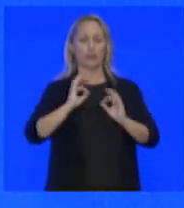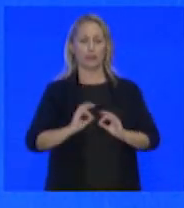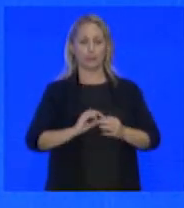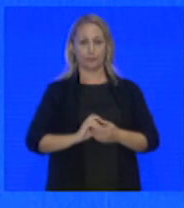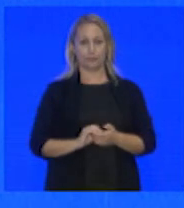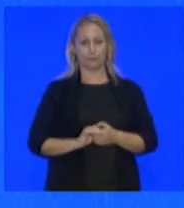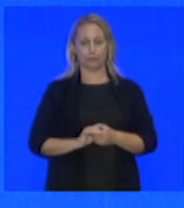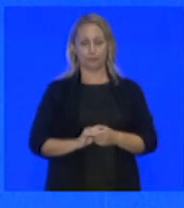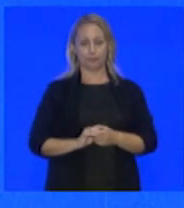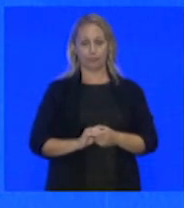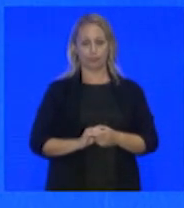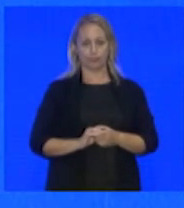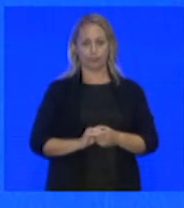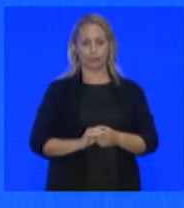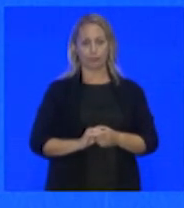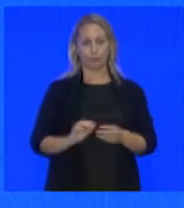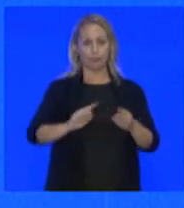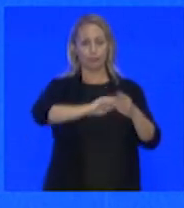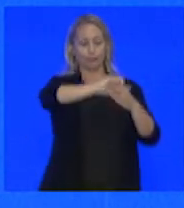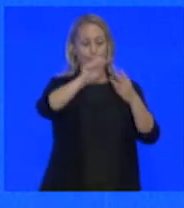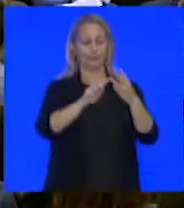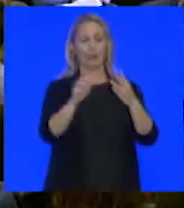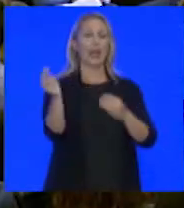Τρίτο πεδίο αποτελούν τα εργασιακά.